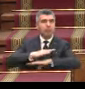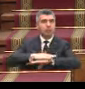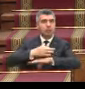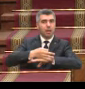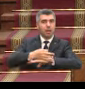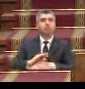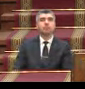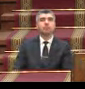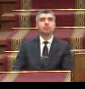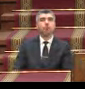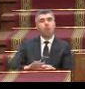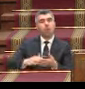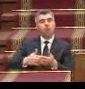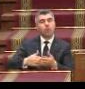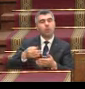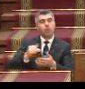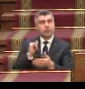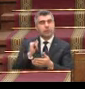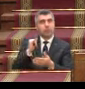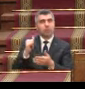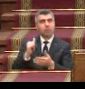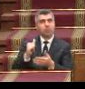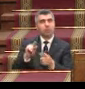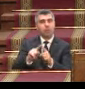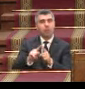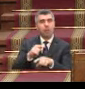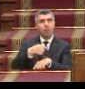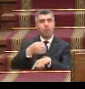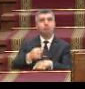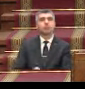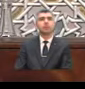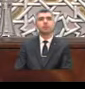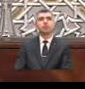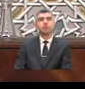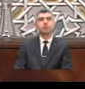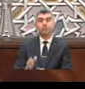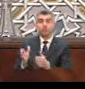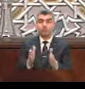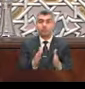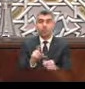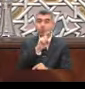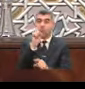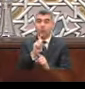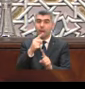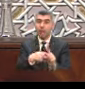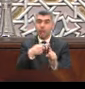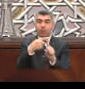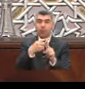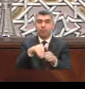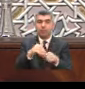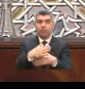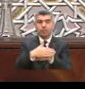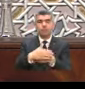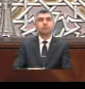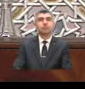بما يضمن انتظامه وتنفيذ التزاماته. السيدة النائبة، تعقيب الفريق التجمع الوطني